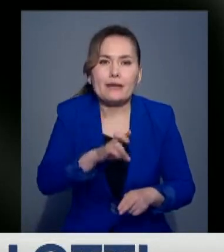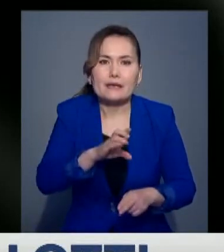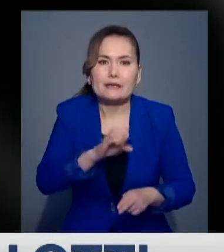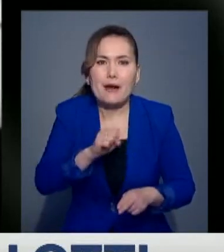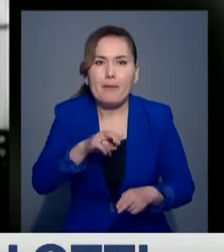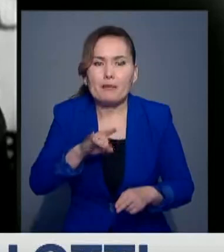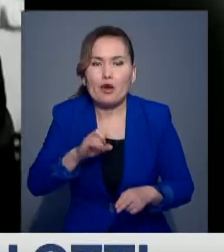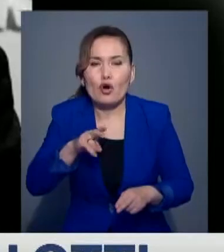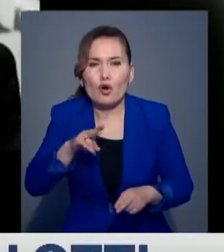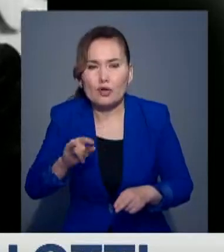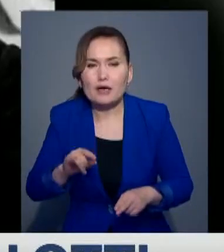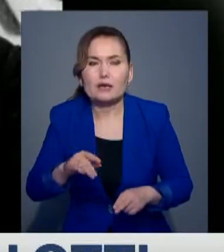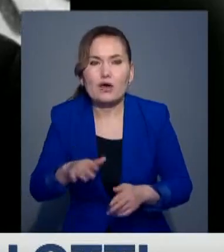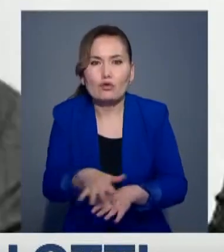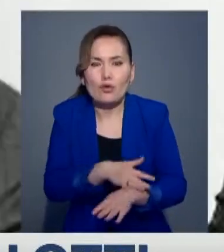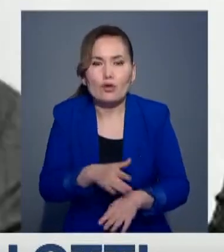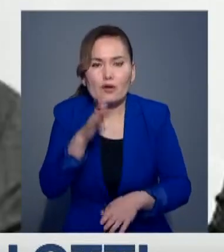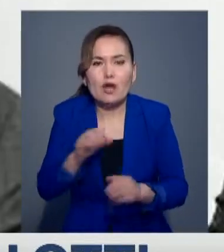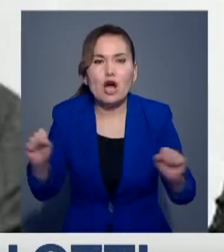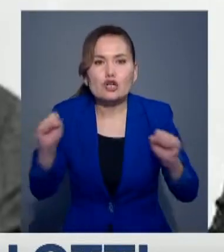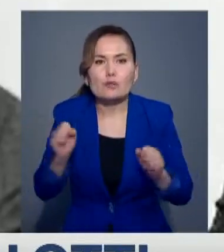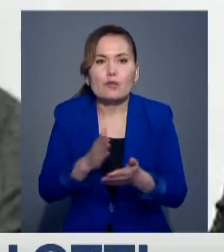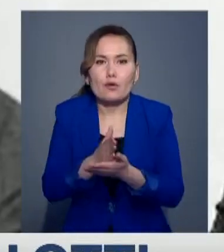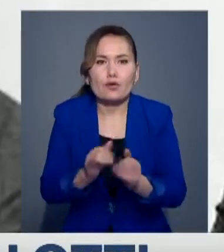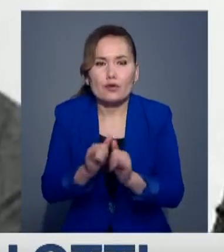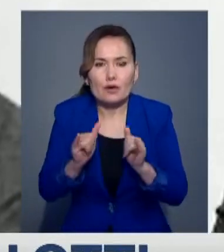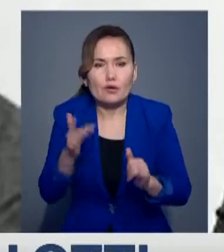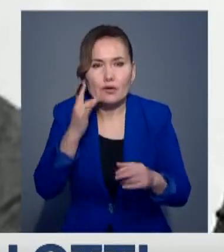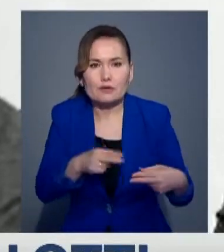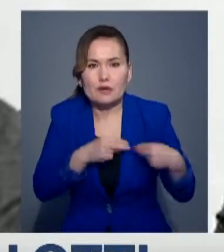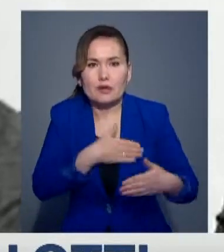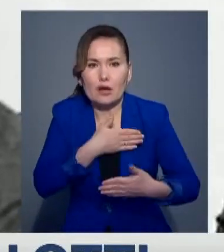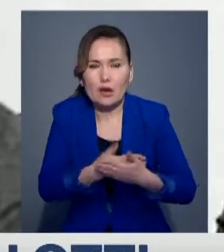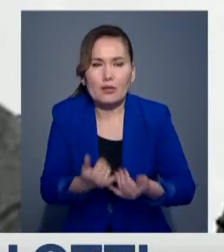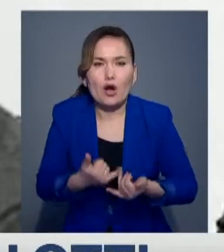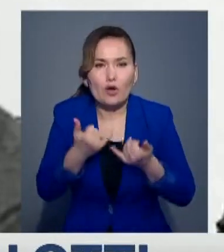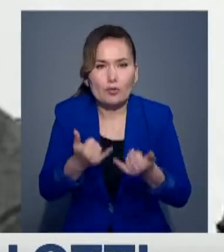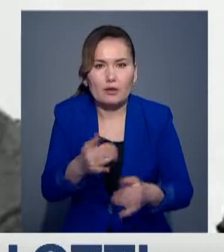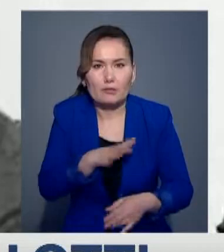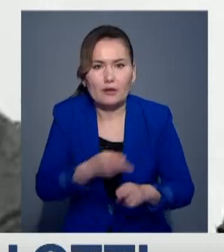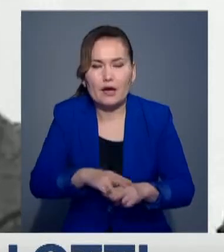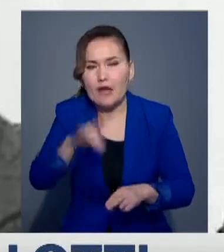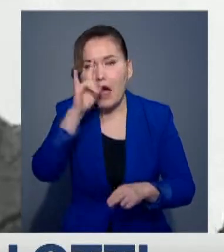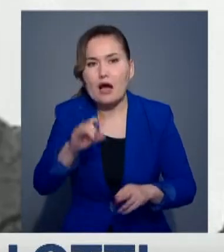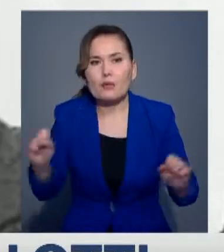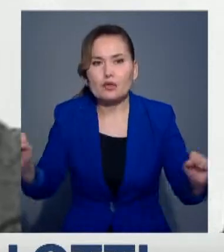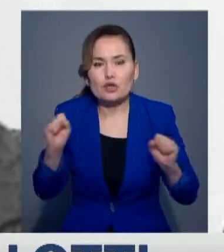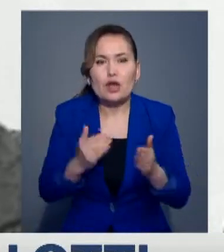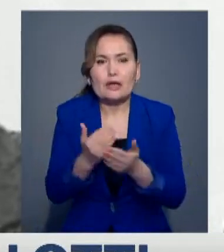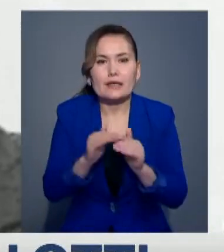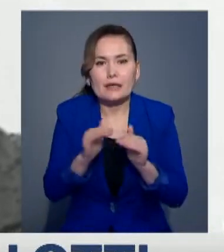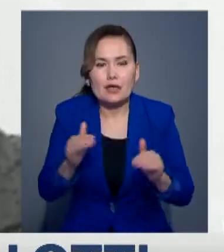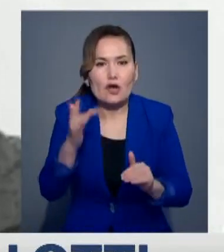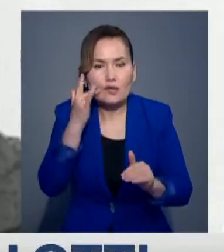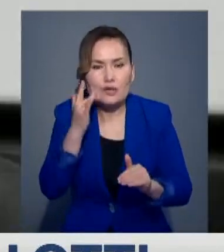ұзақ жылдар бойы елімізде спорт саласын өркендету жолында еселі еңбек етіп, құрметке бөленген еді. Әсіресе, қазақ спортын